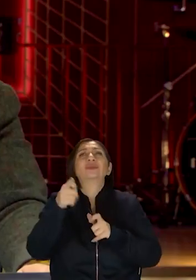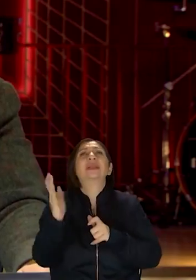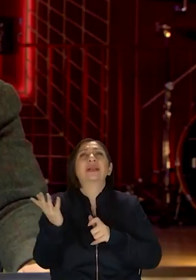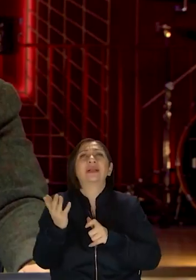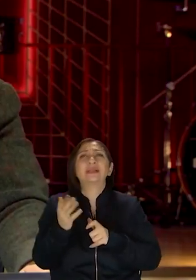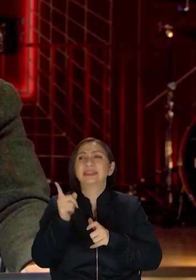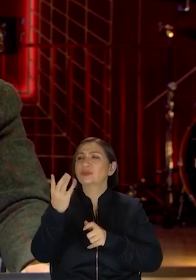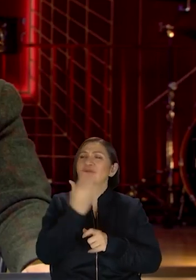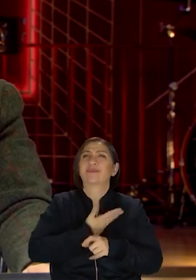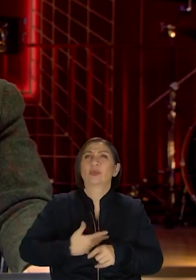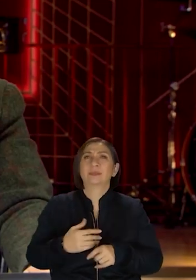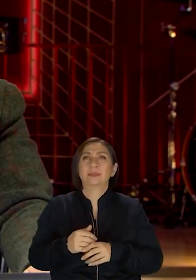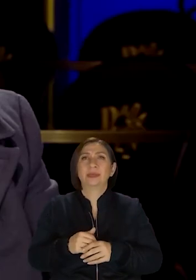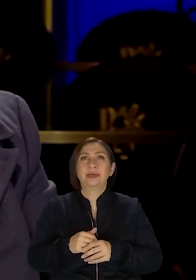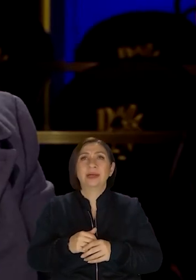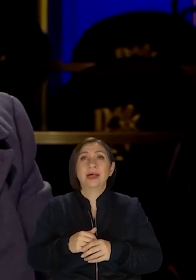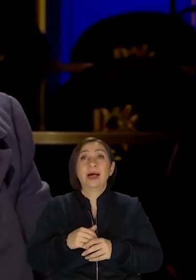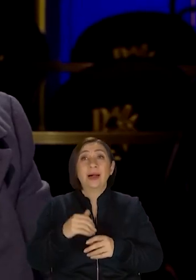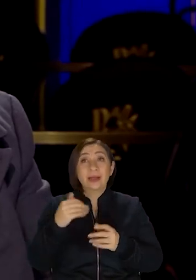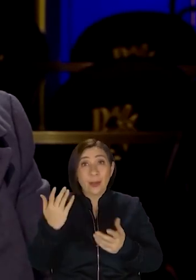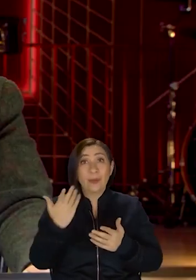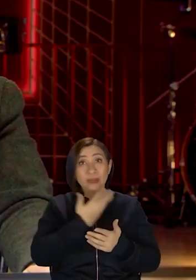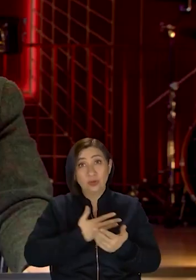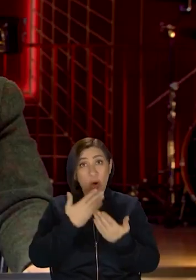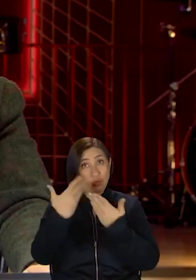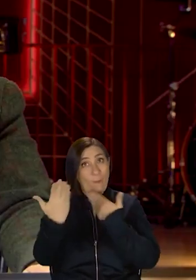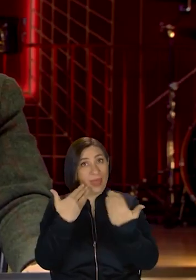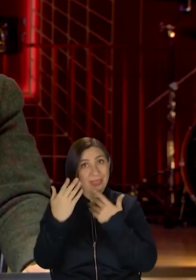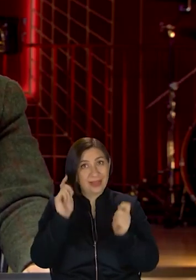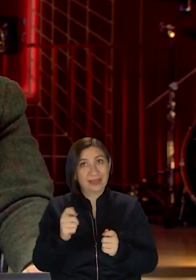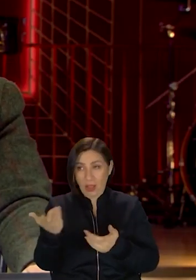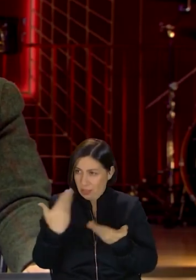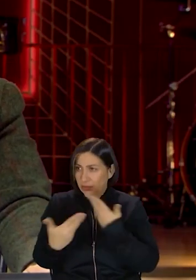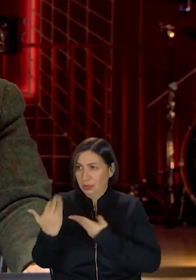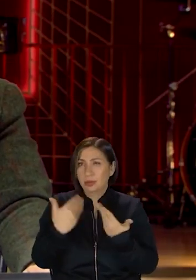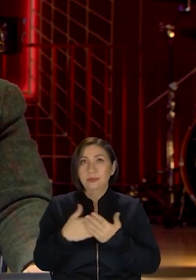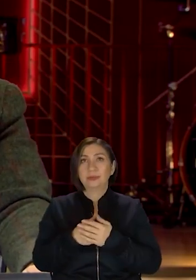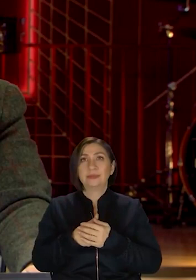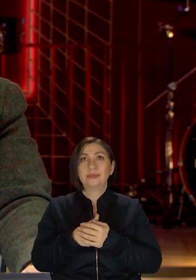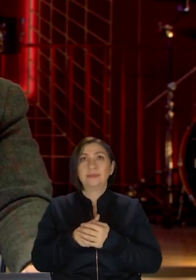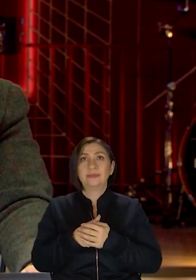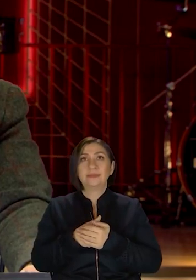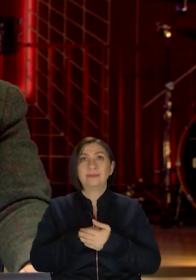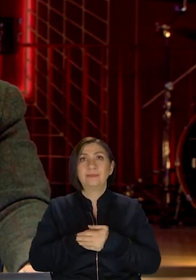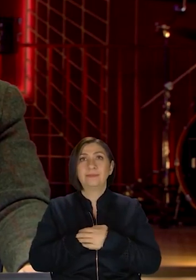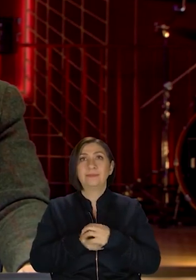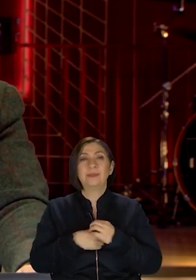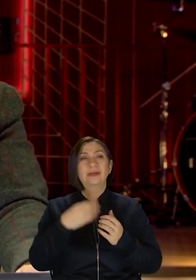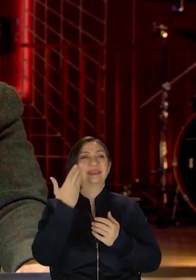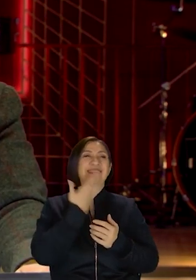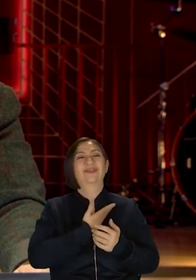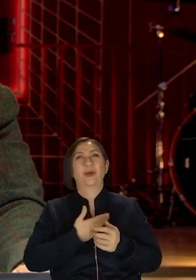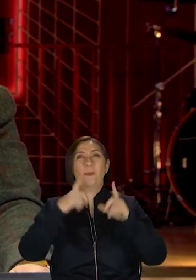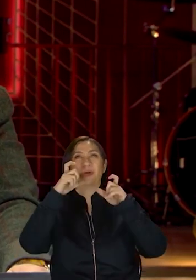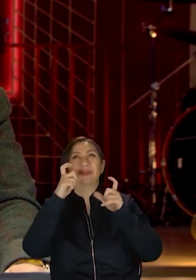Çok tatlı. Seni çok seviyorum. Ama böyle. Seviyorsan konuş. Anlat. Öyle seviyorsun. Böyle bir